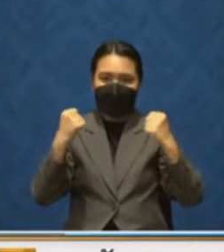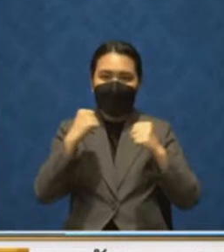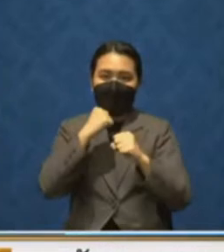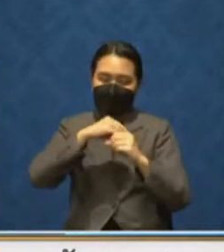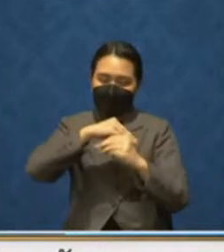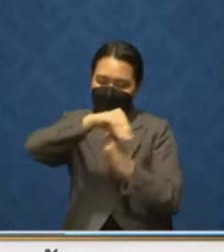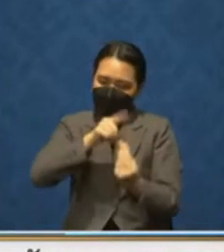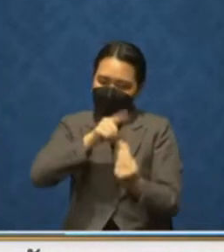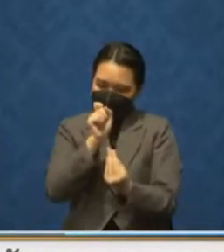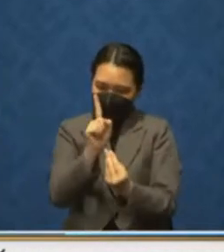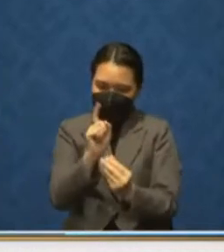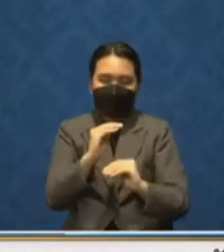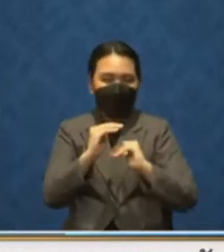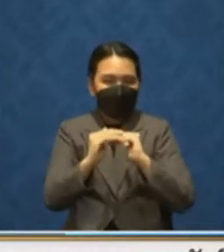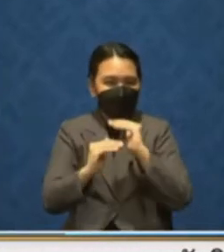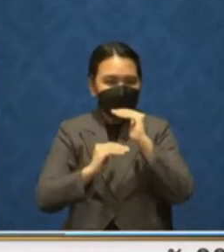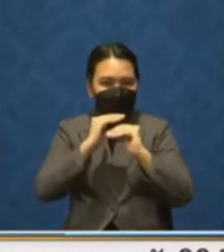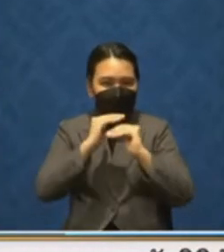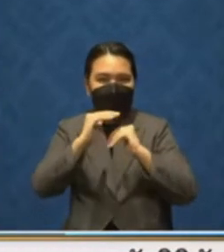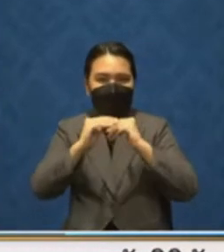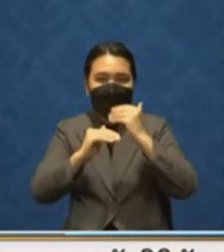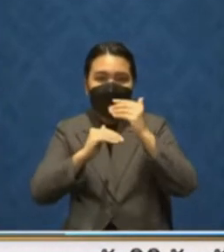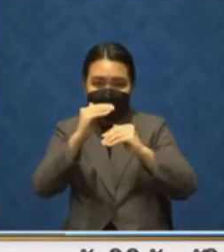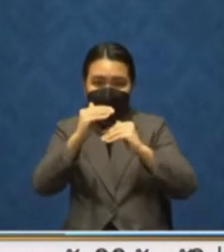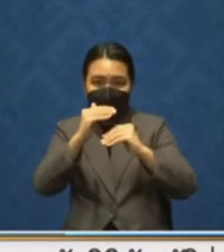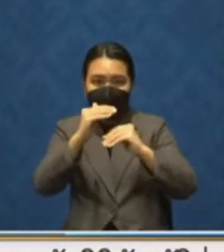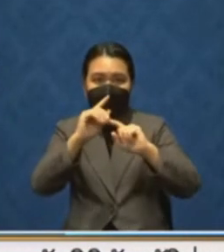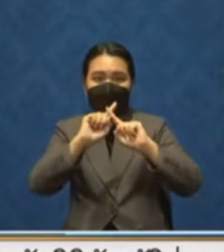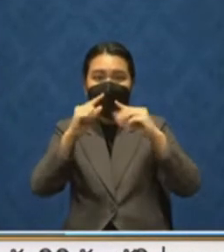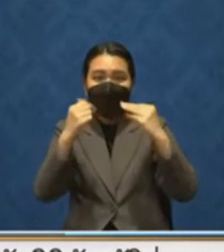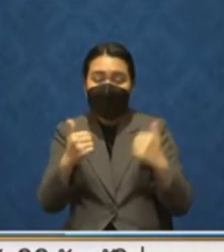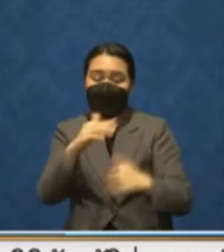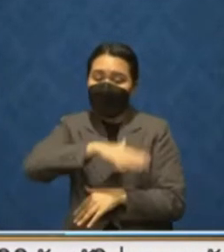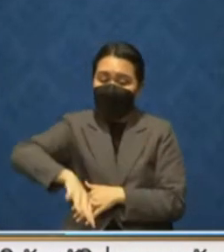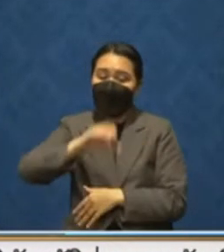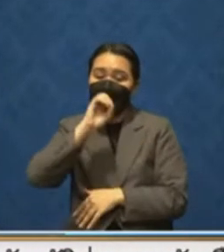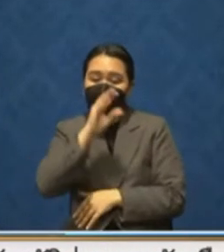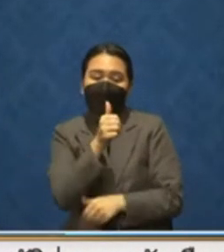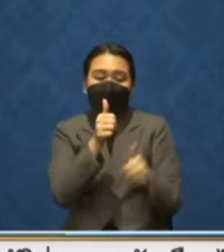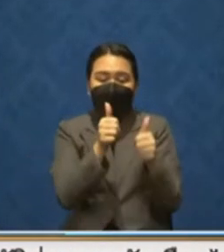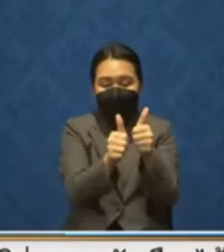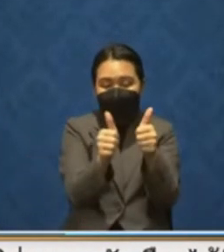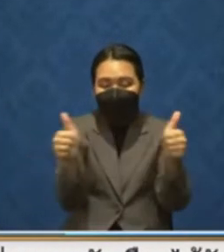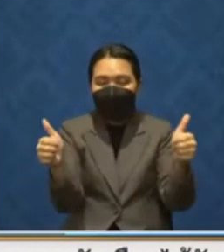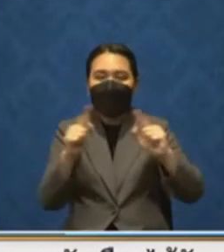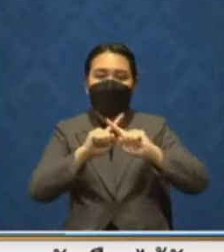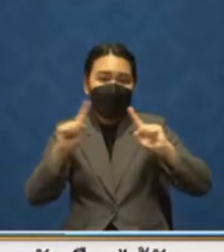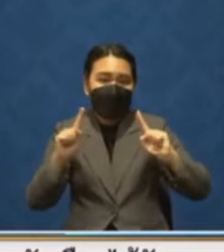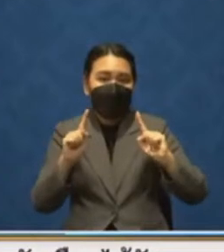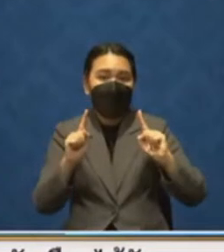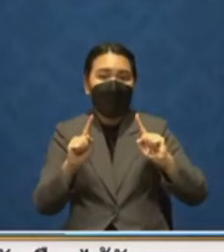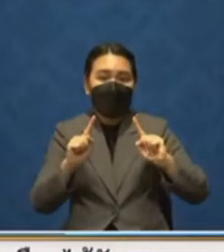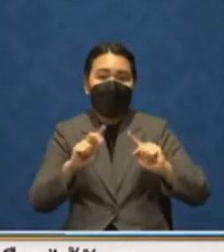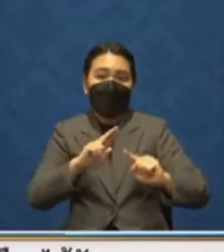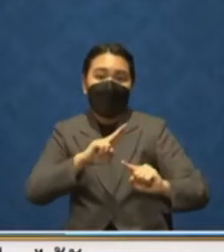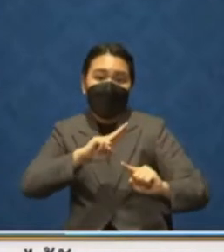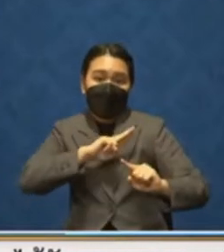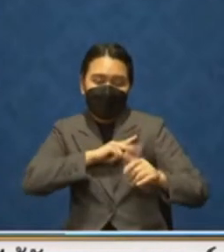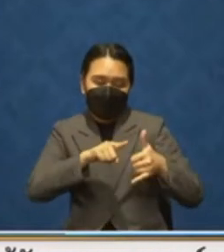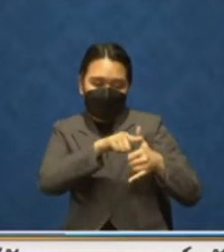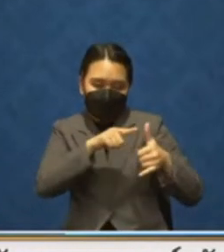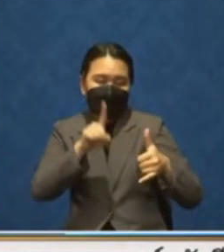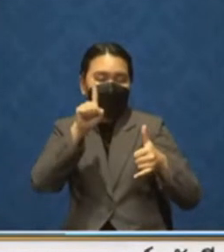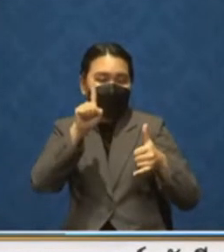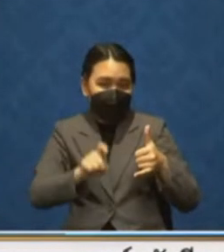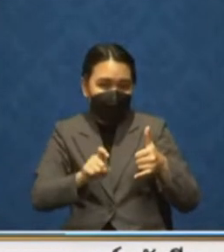ครับเป็นเป็นประเทศที่เช่นบอกว่าทุกอย่างดีหมดเนี่ยเป็นคนที่อัตราข้างการฆ่าตัวตายของประชากร